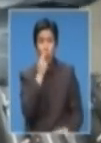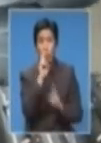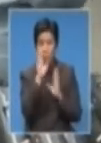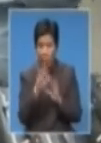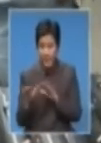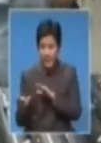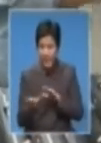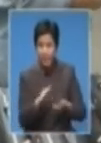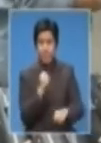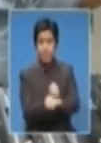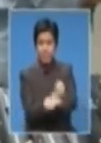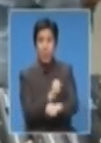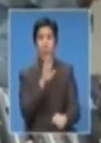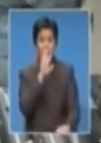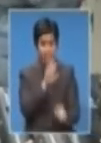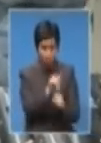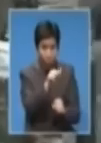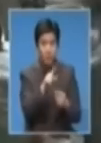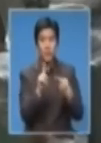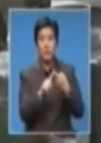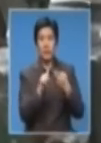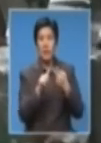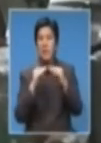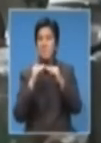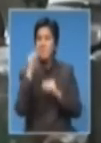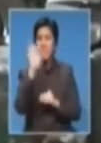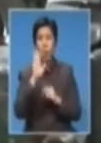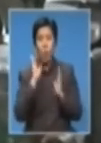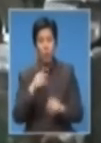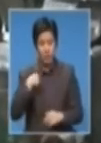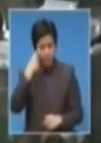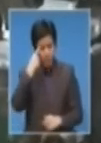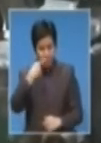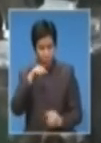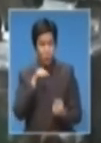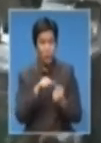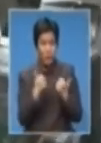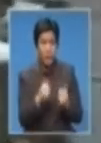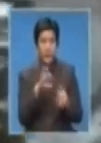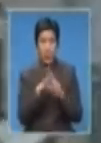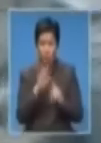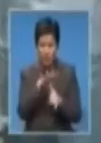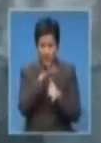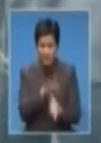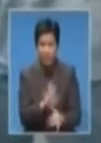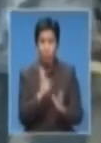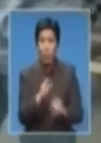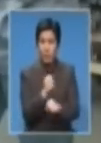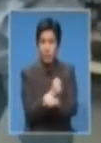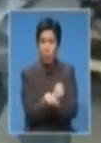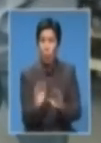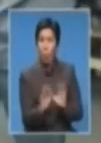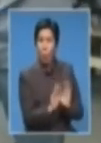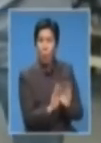านต้องเพียงพอ2ก็คือไม่เกินจนเกินไป3ไม่มีคนมาใช้ประโยชน์จากตรงนี้ในเรื่องการค้ามนุษย์ด้วยเก็บแรงงานไม่เยอะ